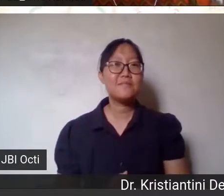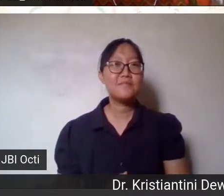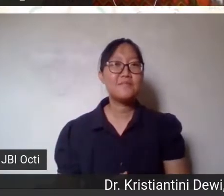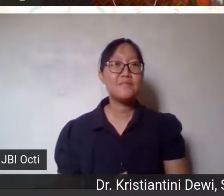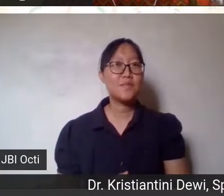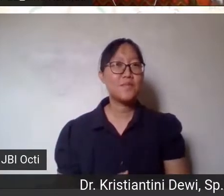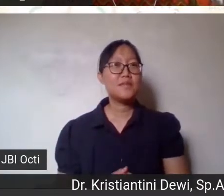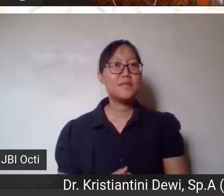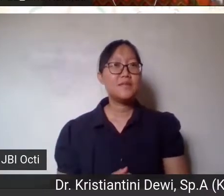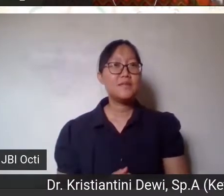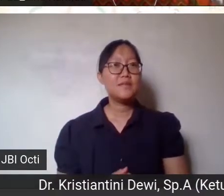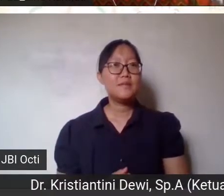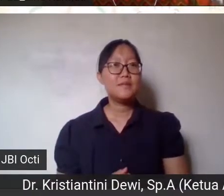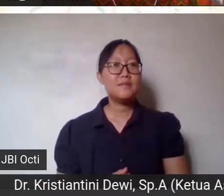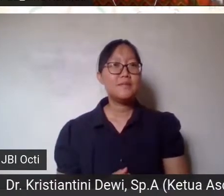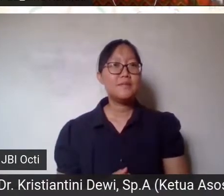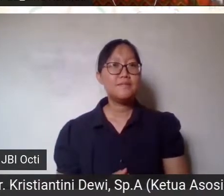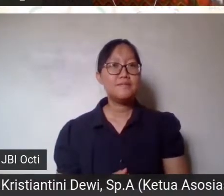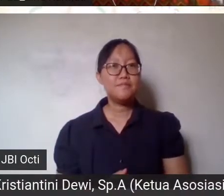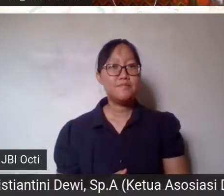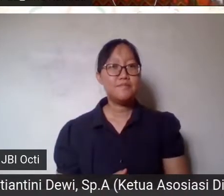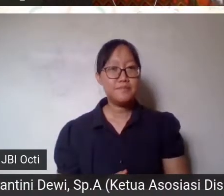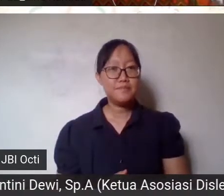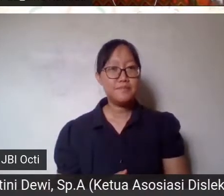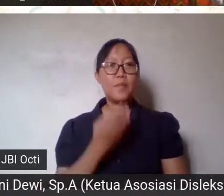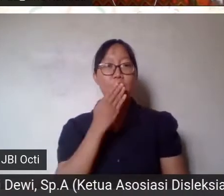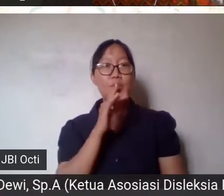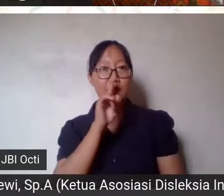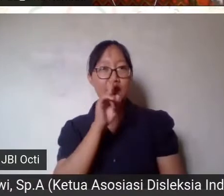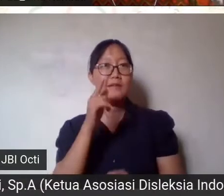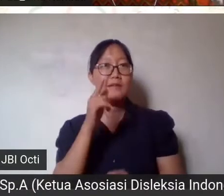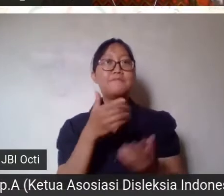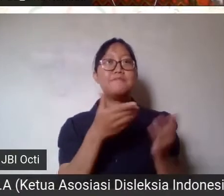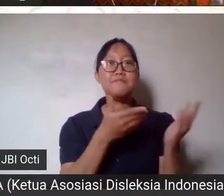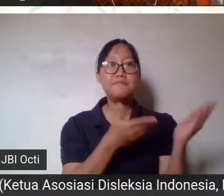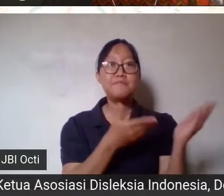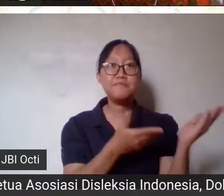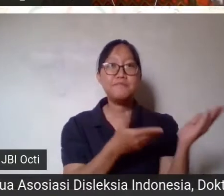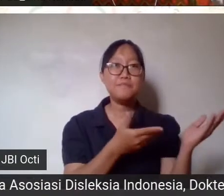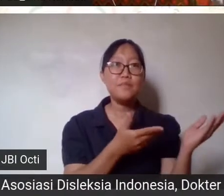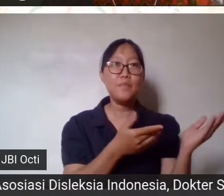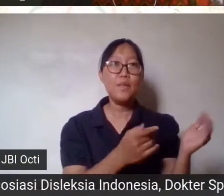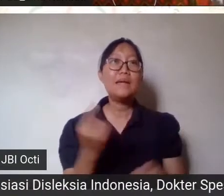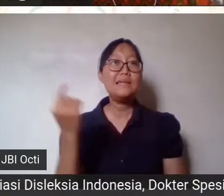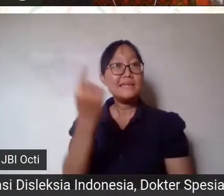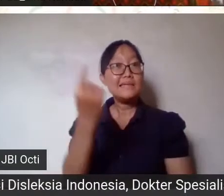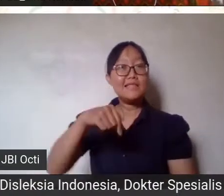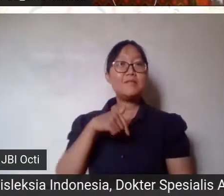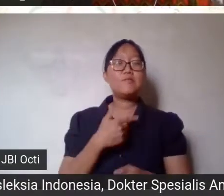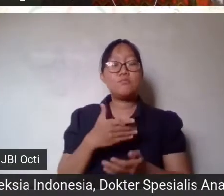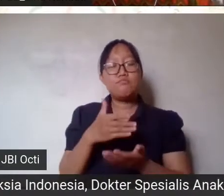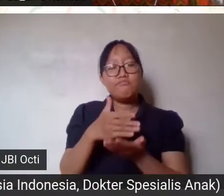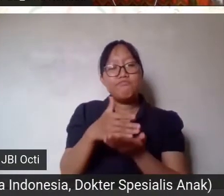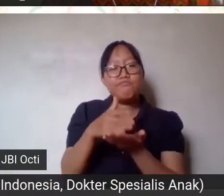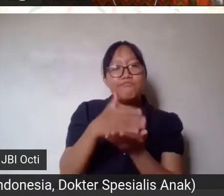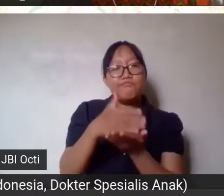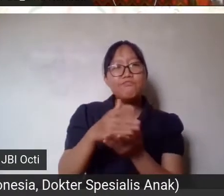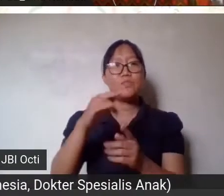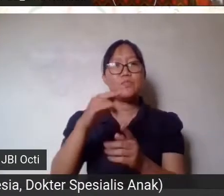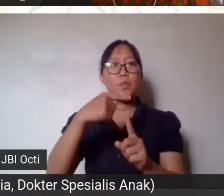sini, mudah-mudahan bisa menjadi bagian yang positif ya, saya juga masih belajar tapi